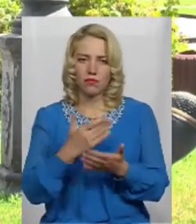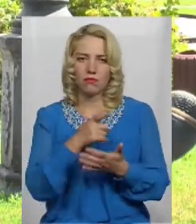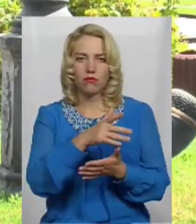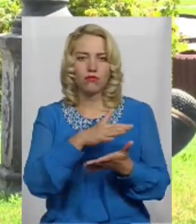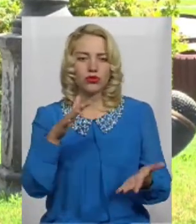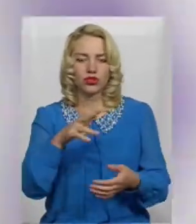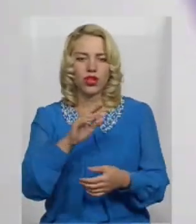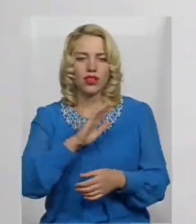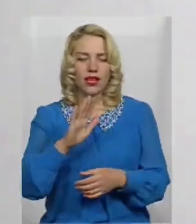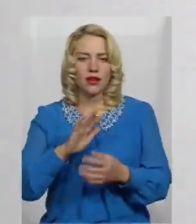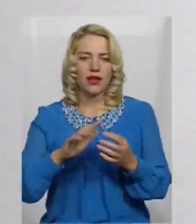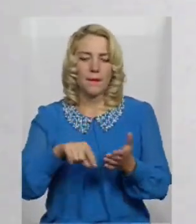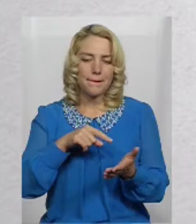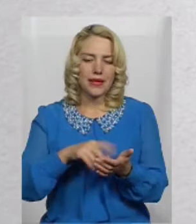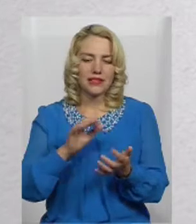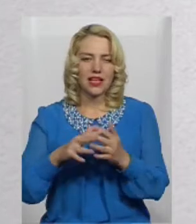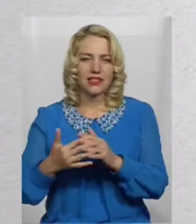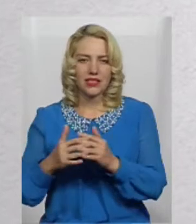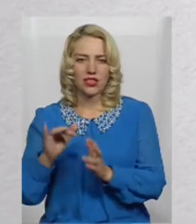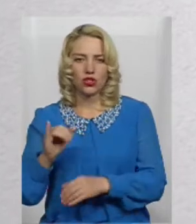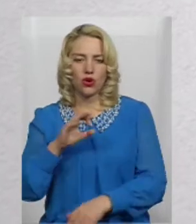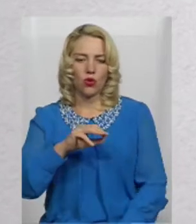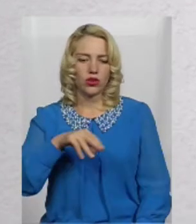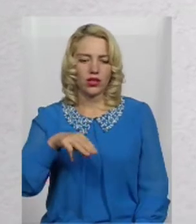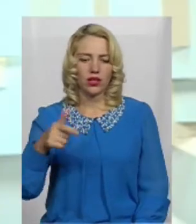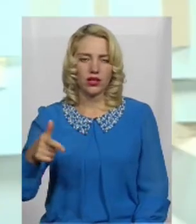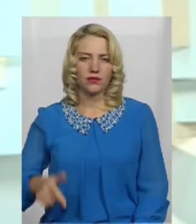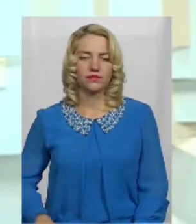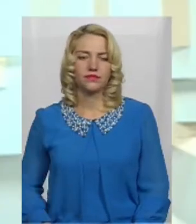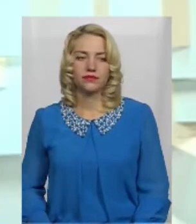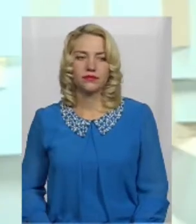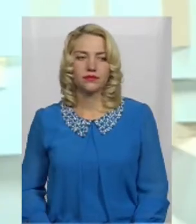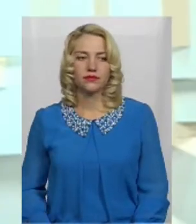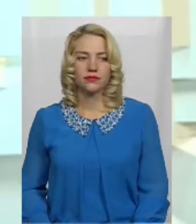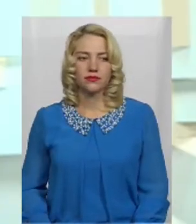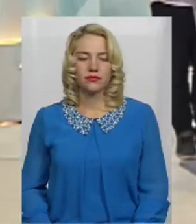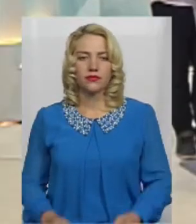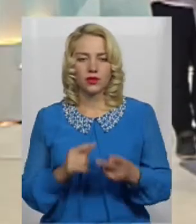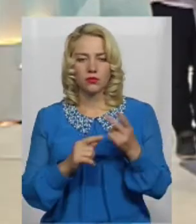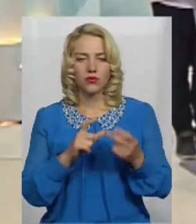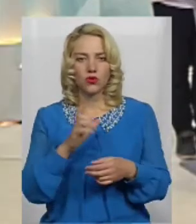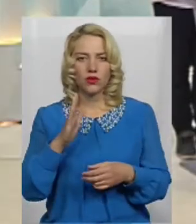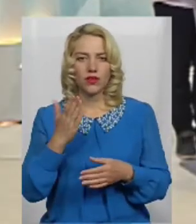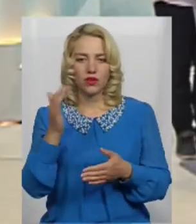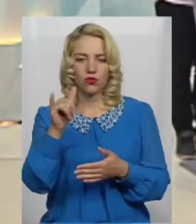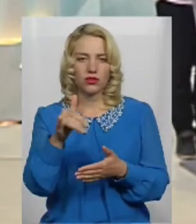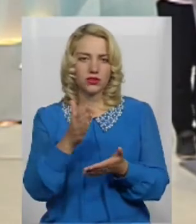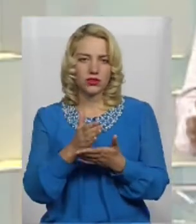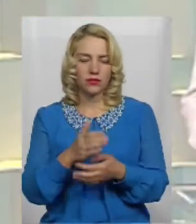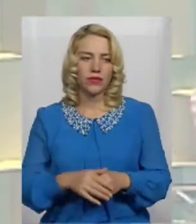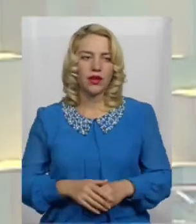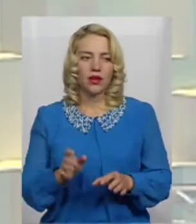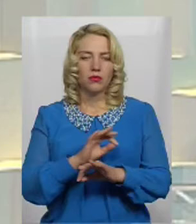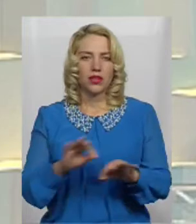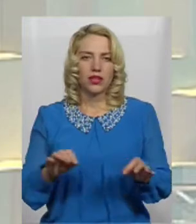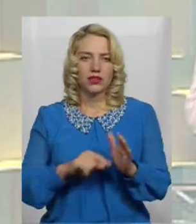селища та ОТГ? редактора. Півтори хвилини маєте для відповіді, прошу.